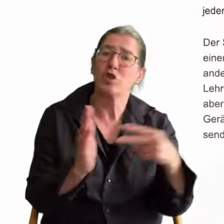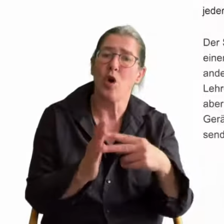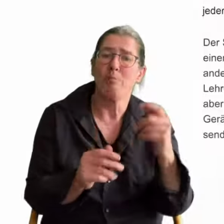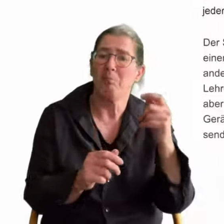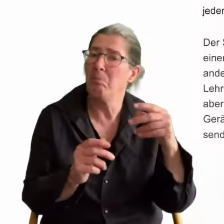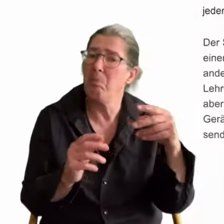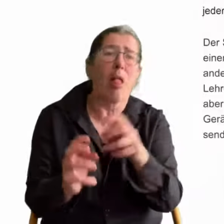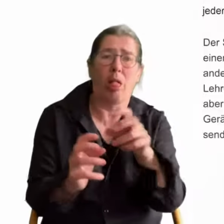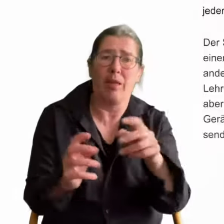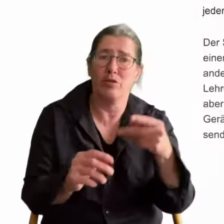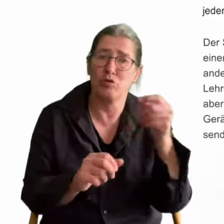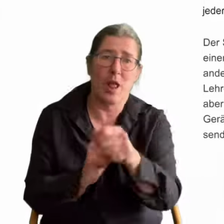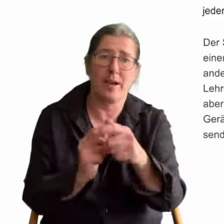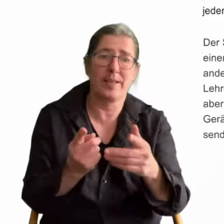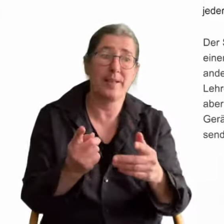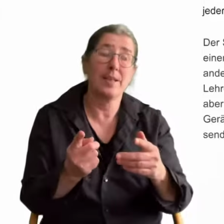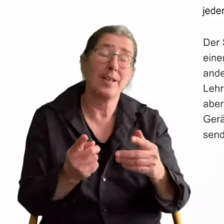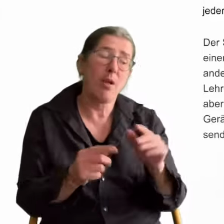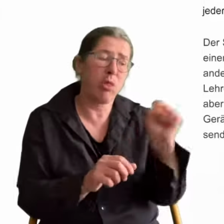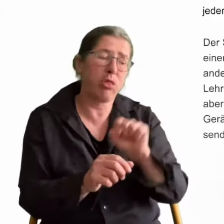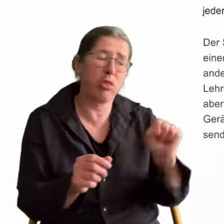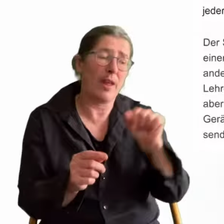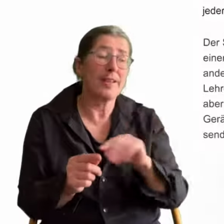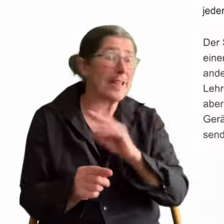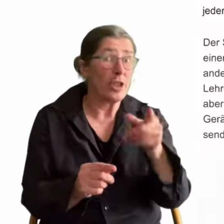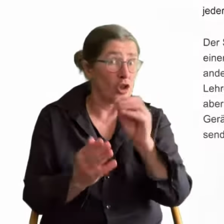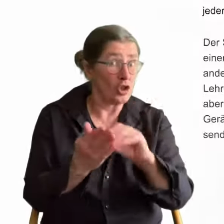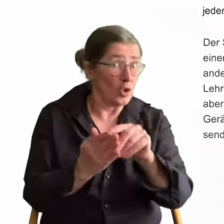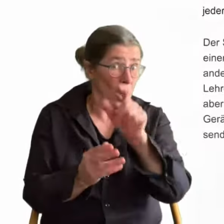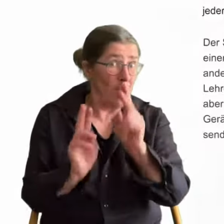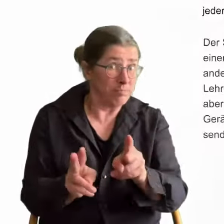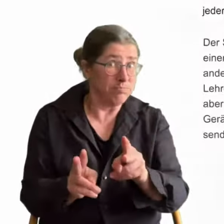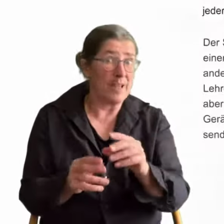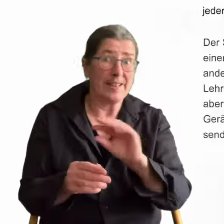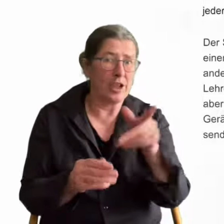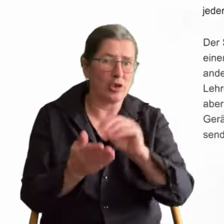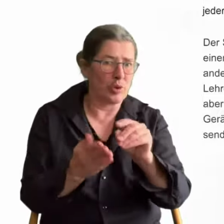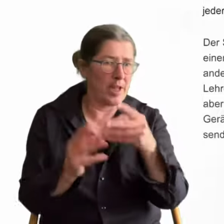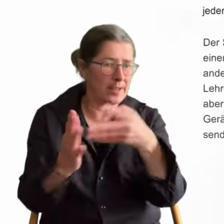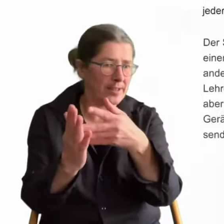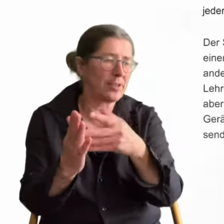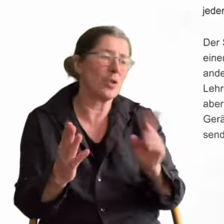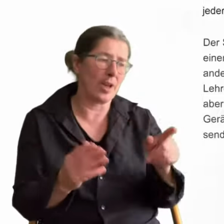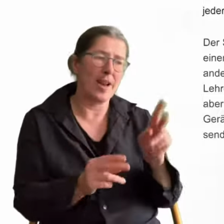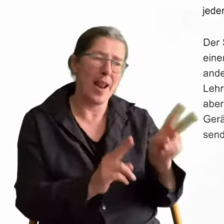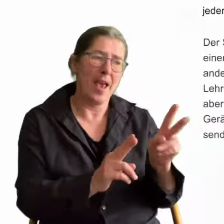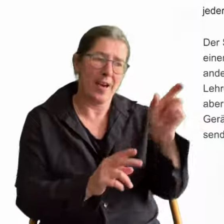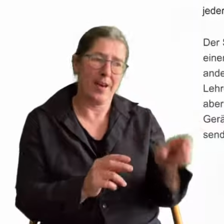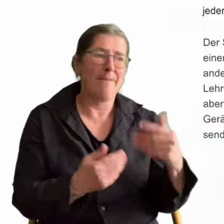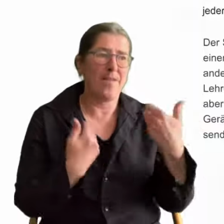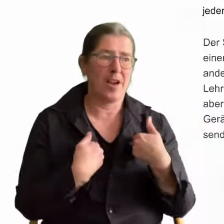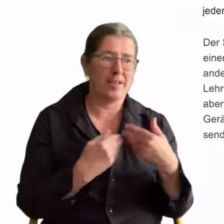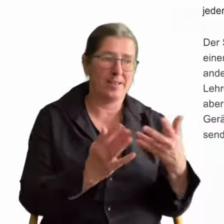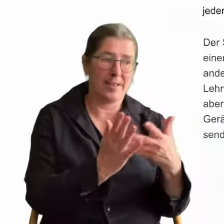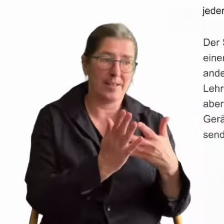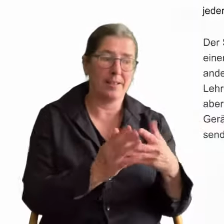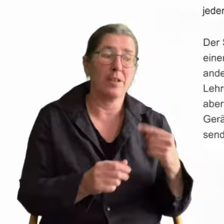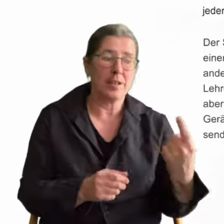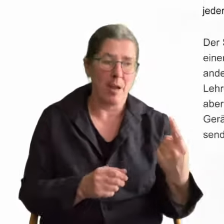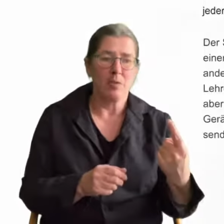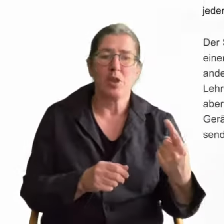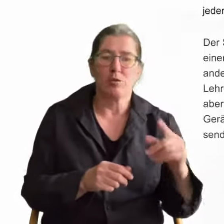ein vorwand nicht der schüler soll getestet werden sondern das verhalten des lehrers wenn er mit hilfe eines